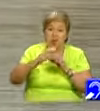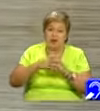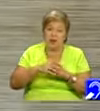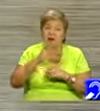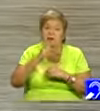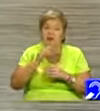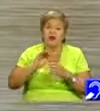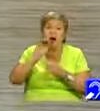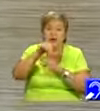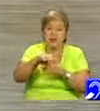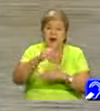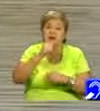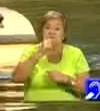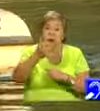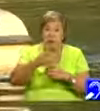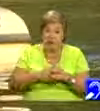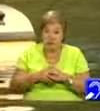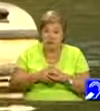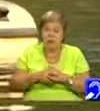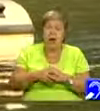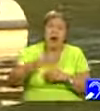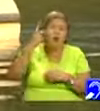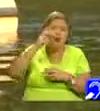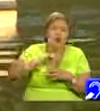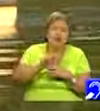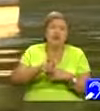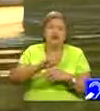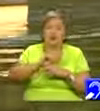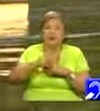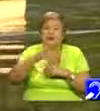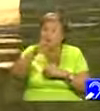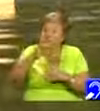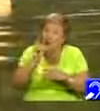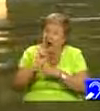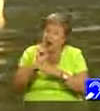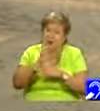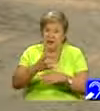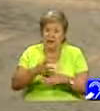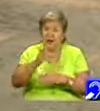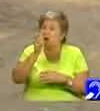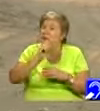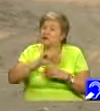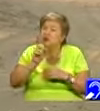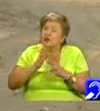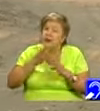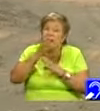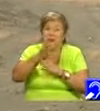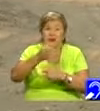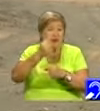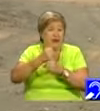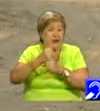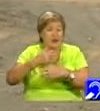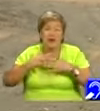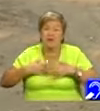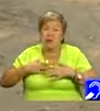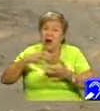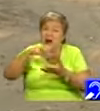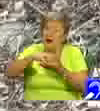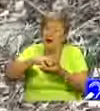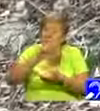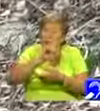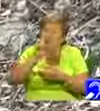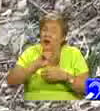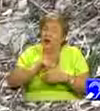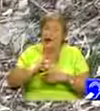autoritățile cât și salvatorii au lansat apel după apel la responsabilitate. Au îndemnat oamenii să nu se mai scalde în locuri neamenajate pentru că își pun viața în